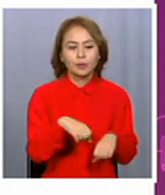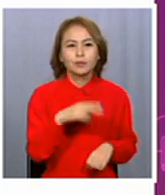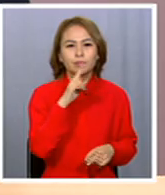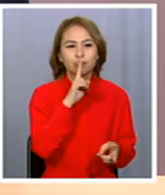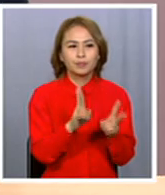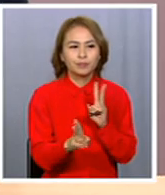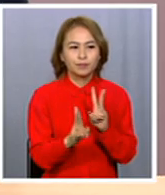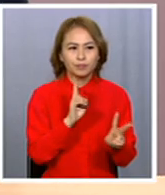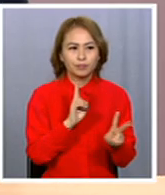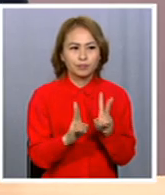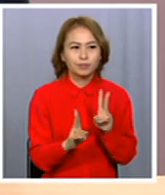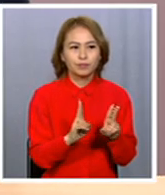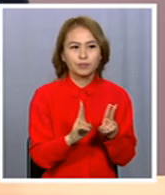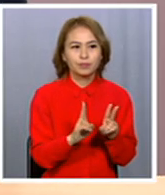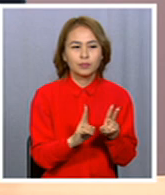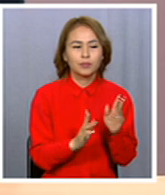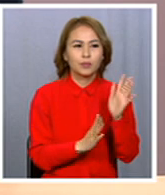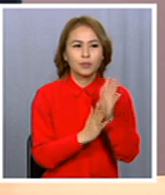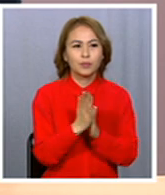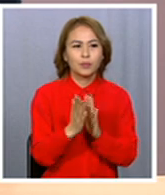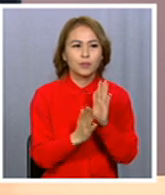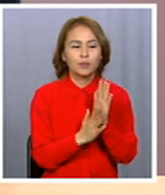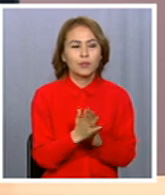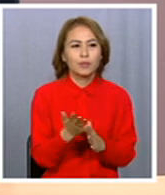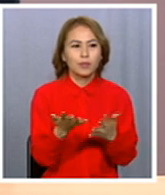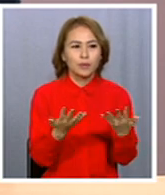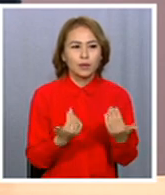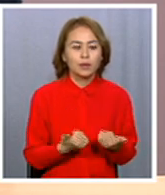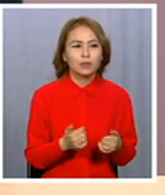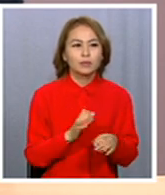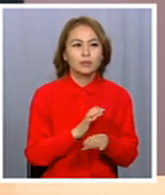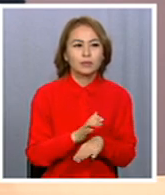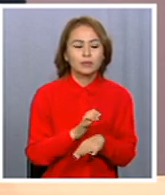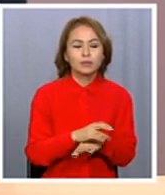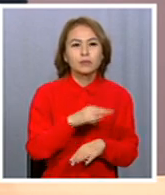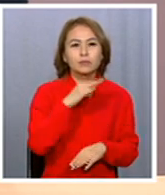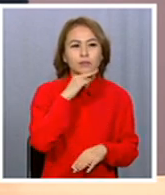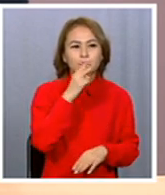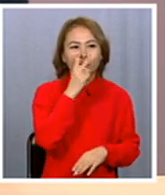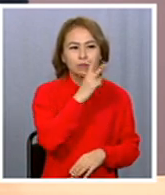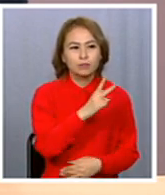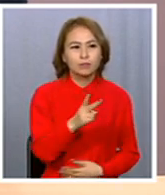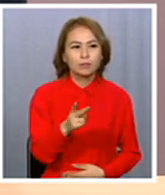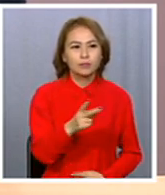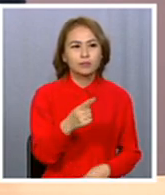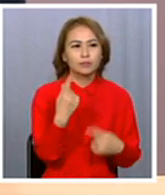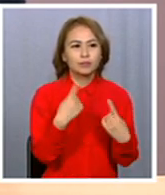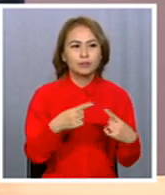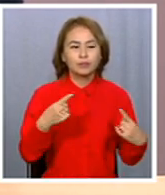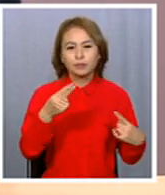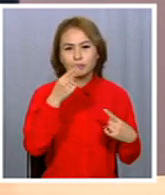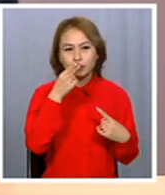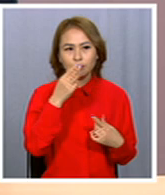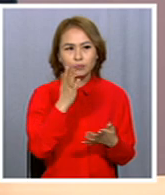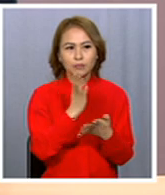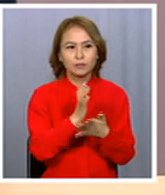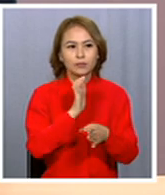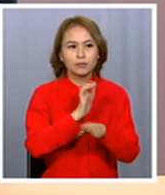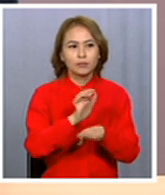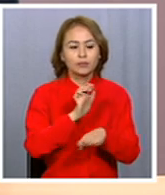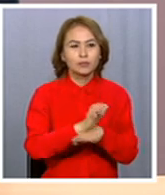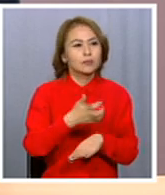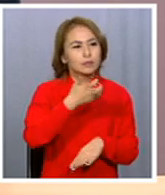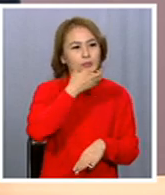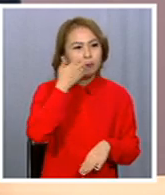әзірлейміз. Ал енді өсімдіктерден алынатын өнімдерге келетін болсақ балалар. Түрлі дәнді дақылдарды өндіру арқылы